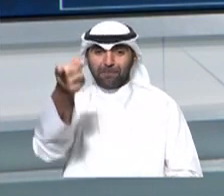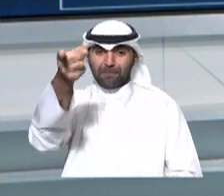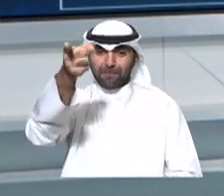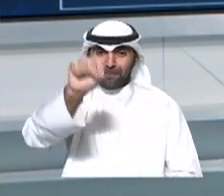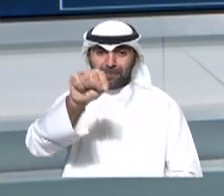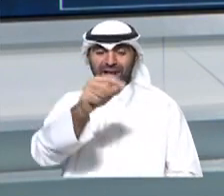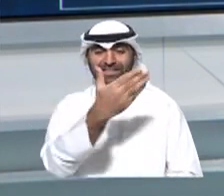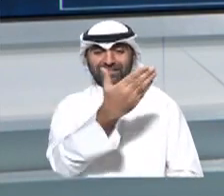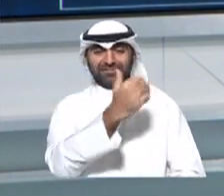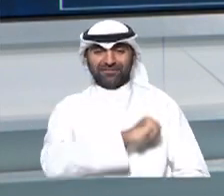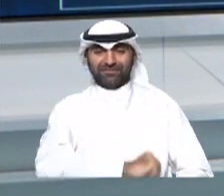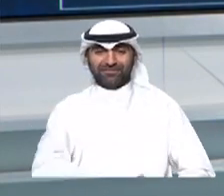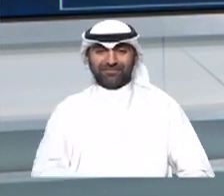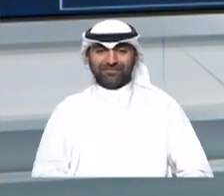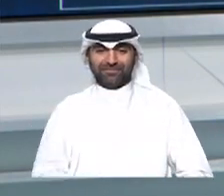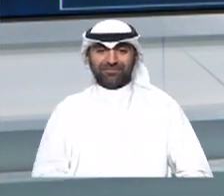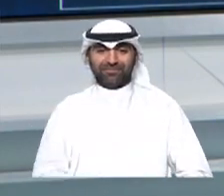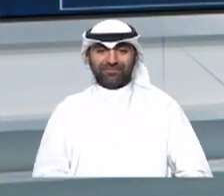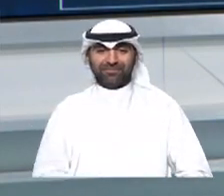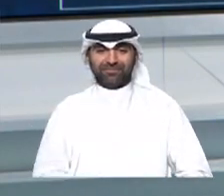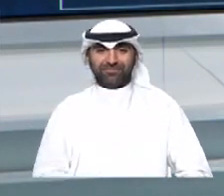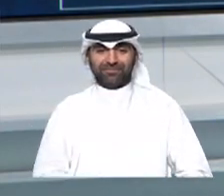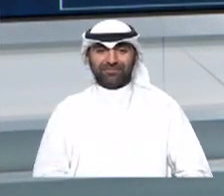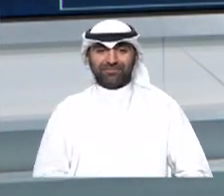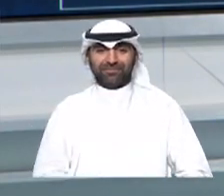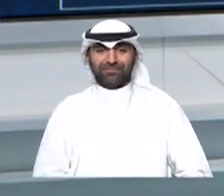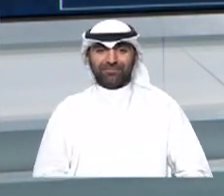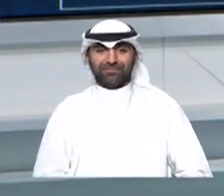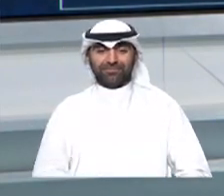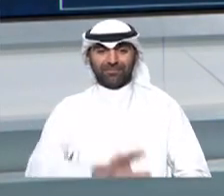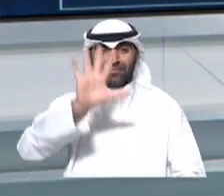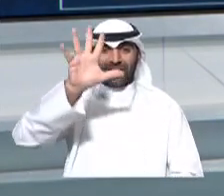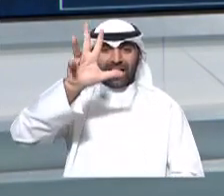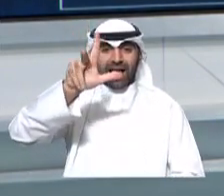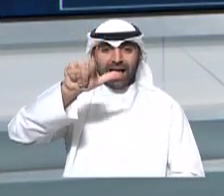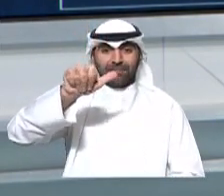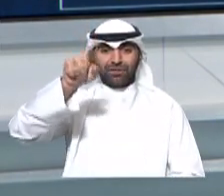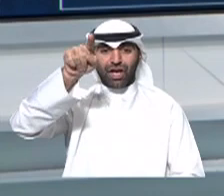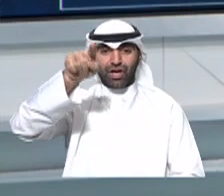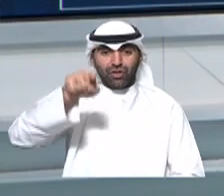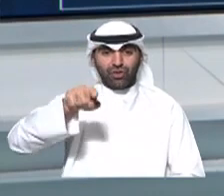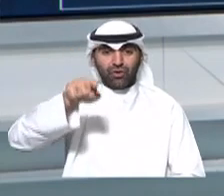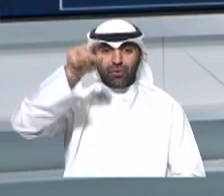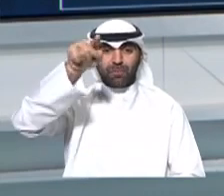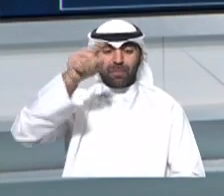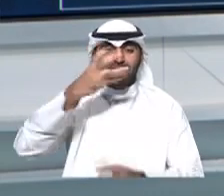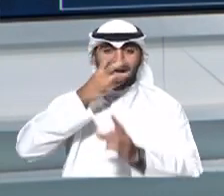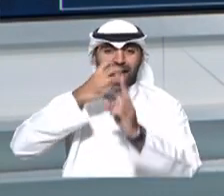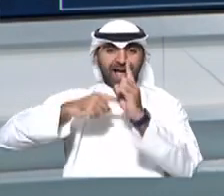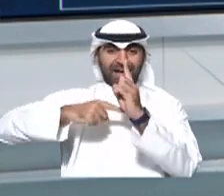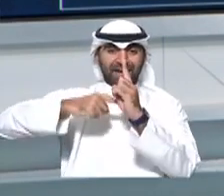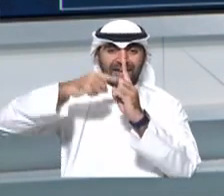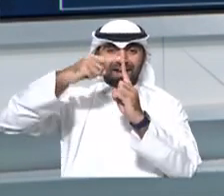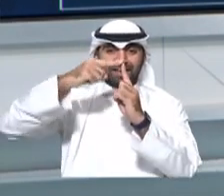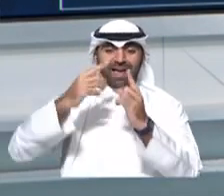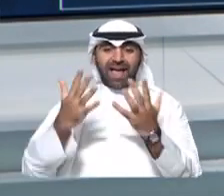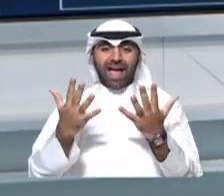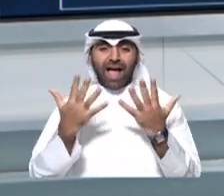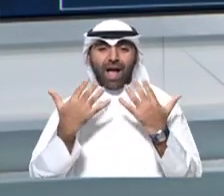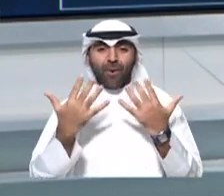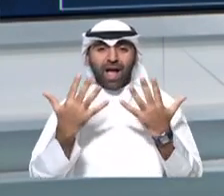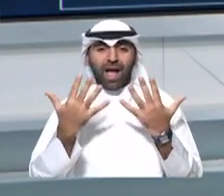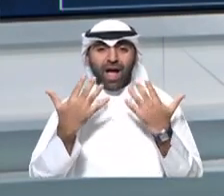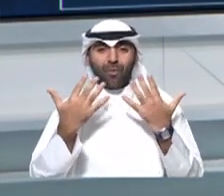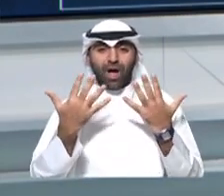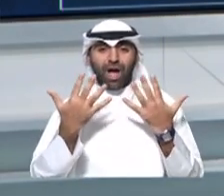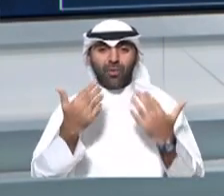المغرب الساعة 6:51 دقيقة. أما بالنسبة للطقس المتوقع في مدينة الكويت خلال الأيام الخمسة